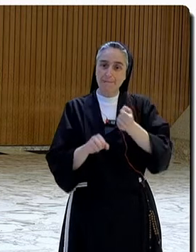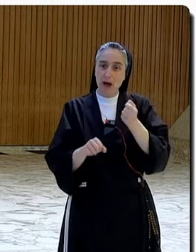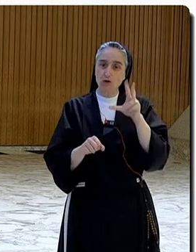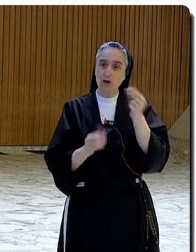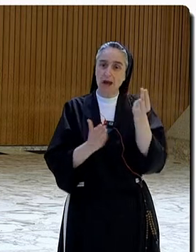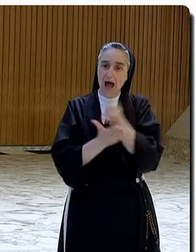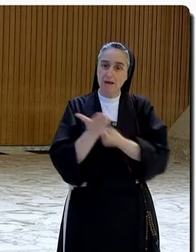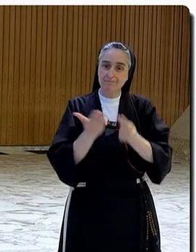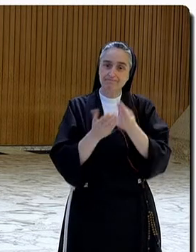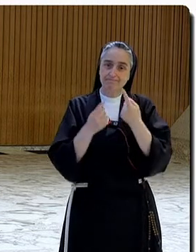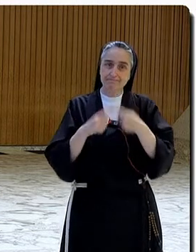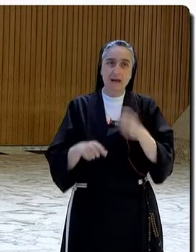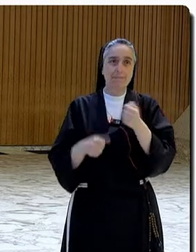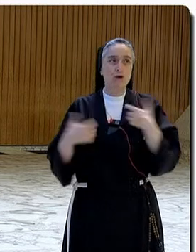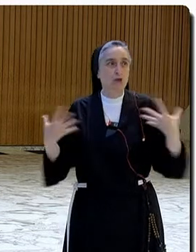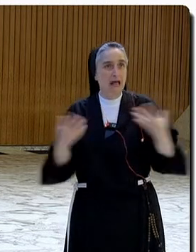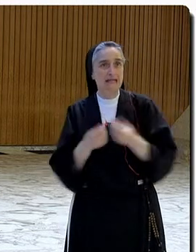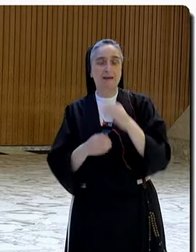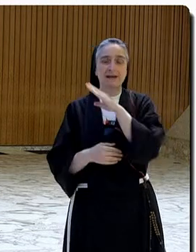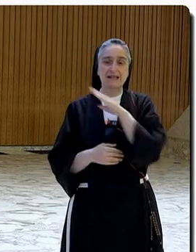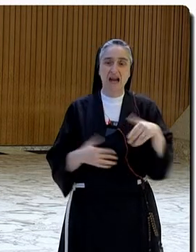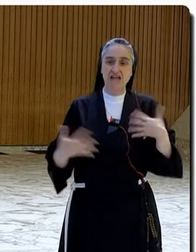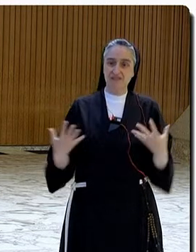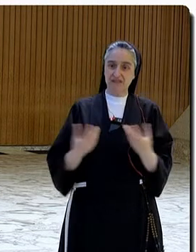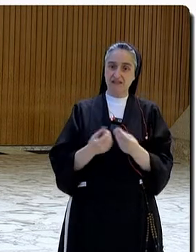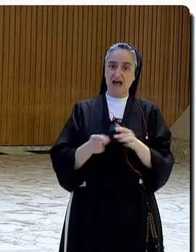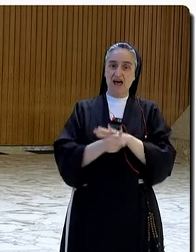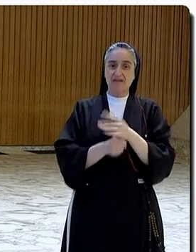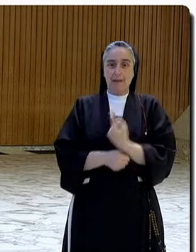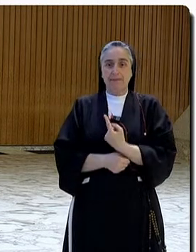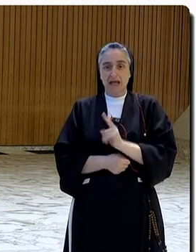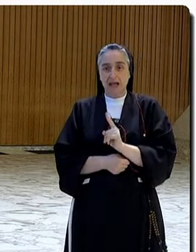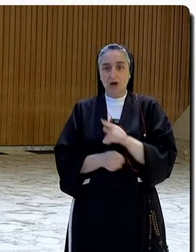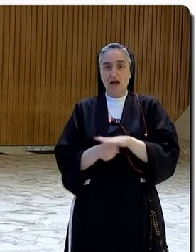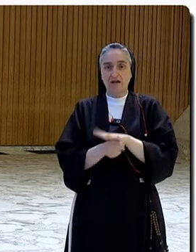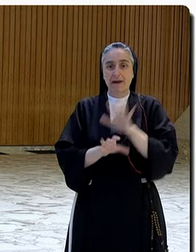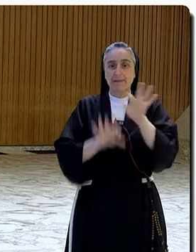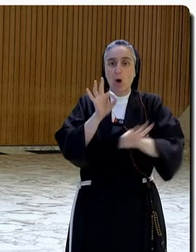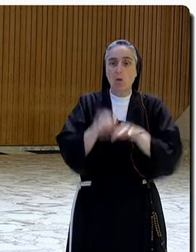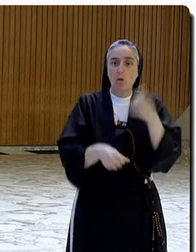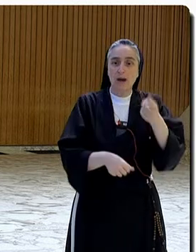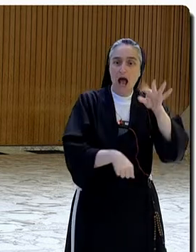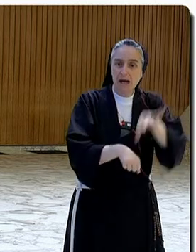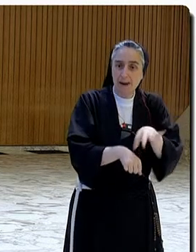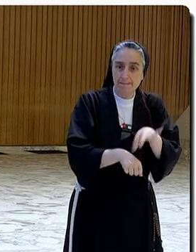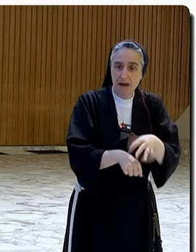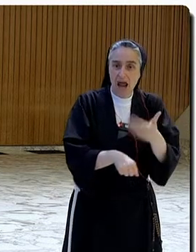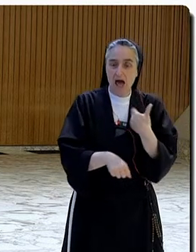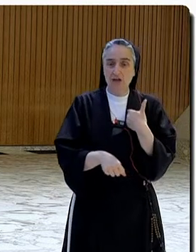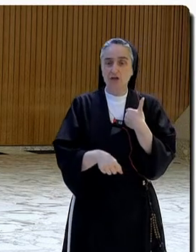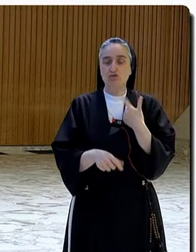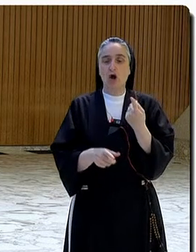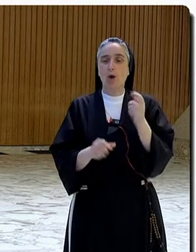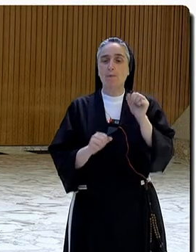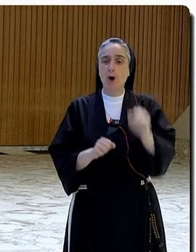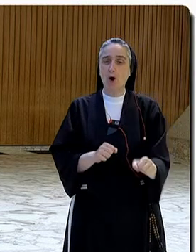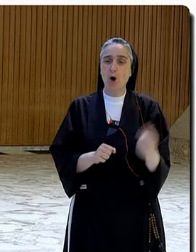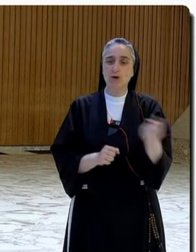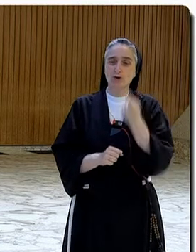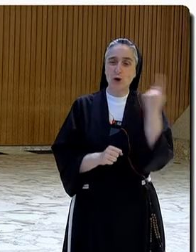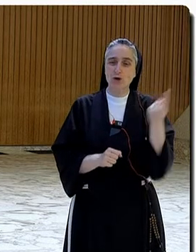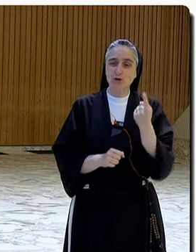integrata e trasversale, la famiglia non come malata ma come cura della malattia e antidoto alla